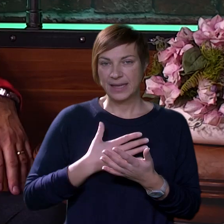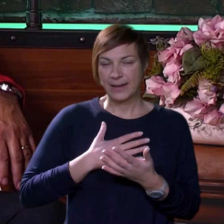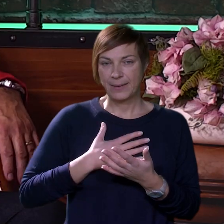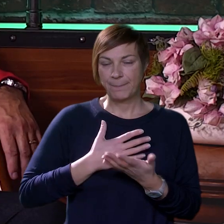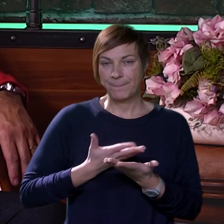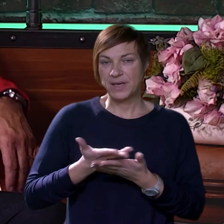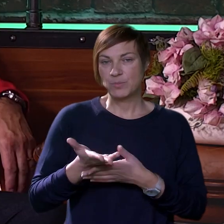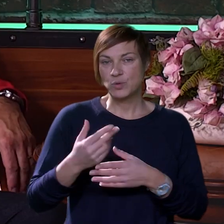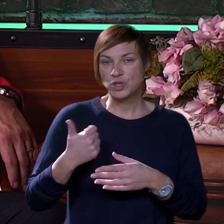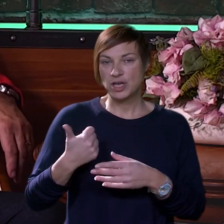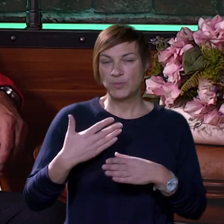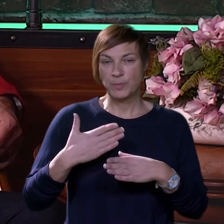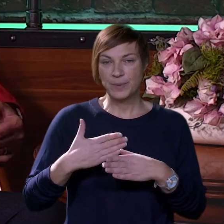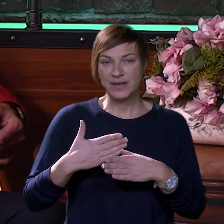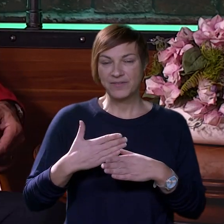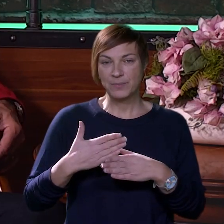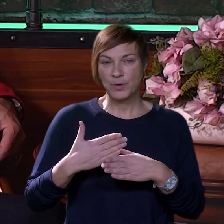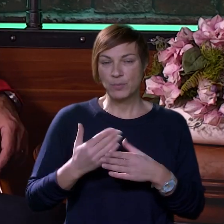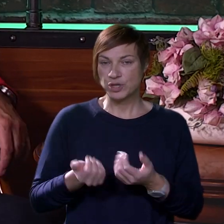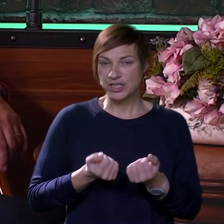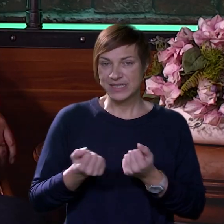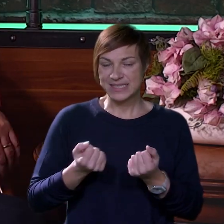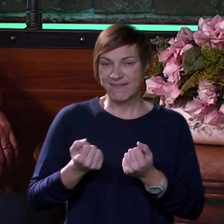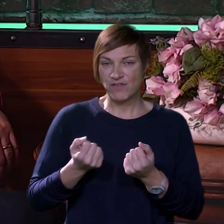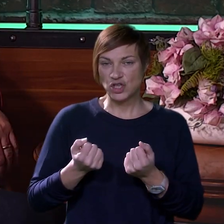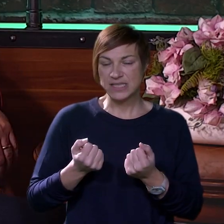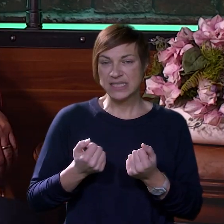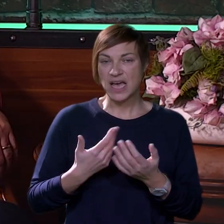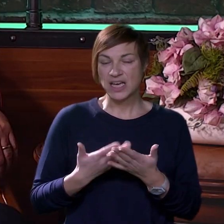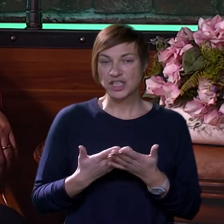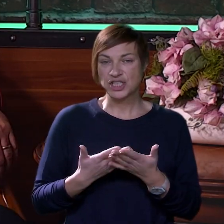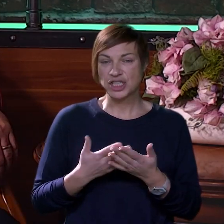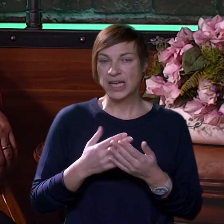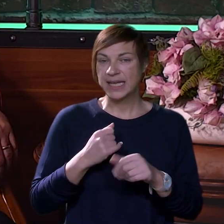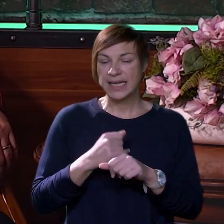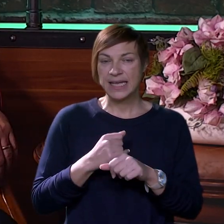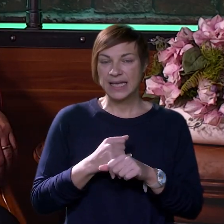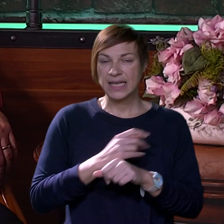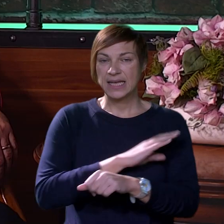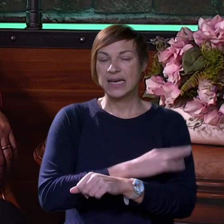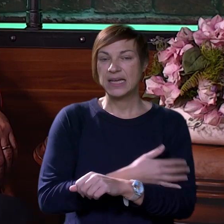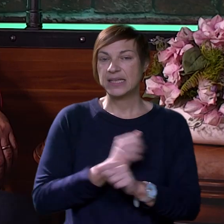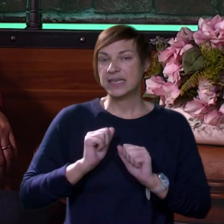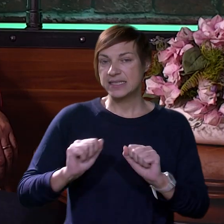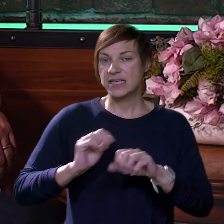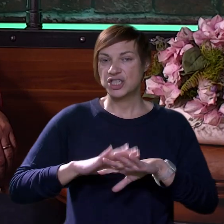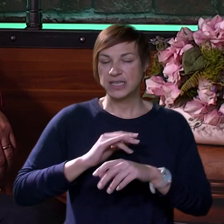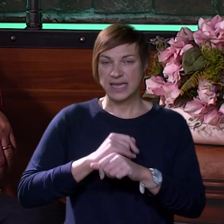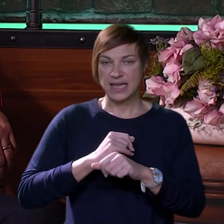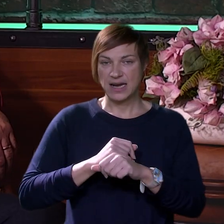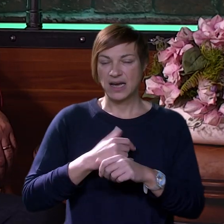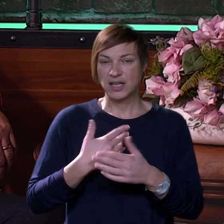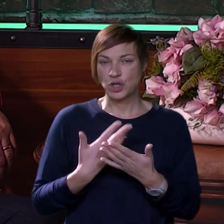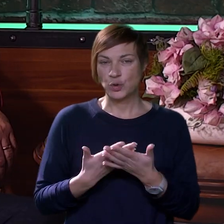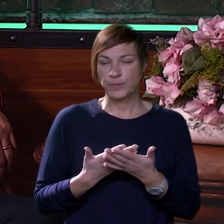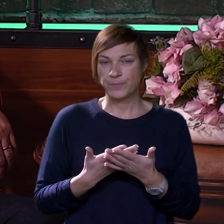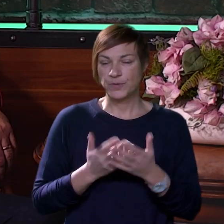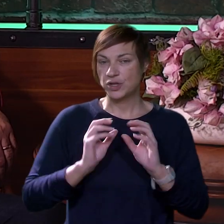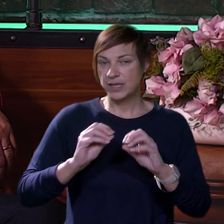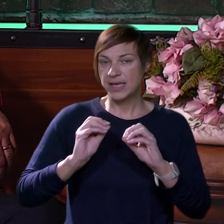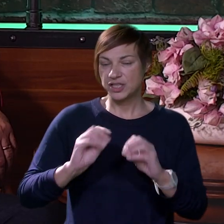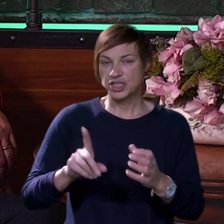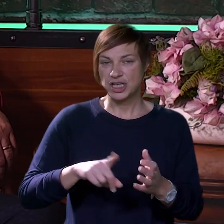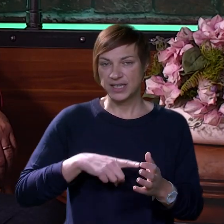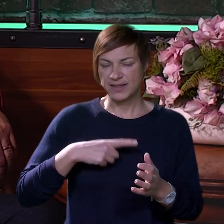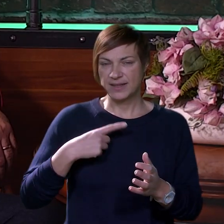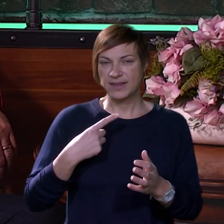inače, mi pružamo prvu pomoć za vozače i za radnike zaštite na radu. Tu je onda ta